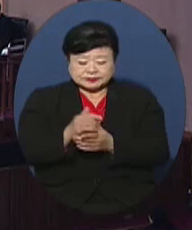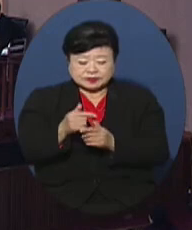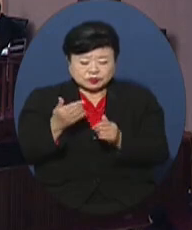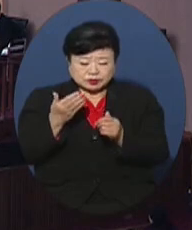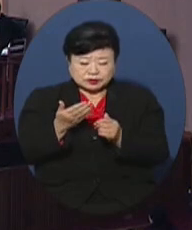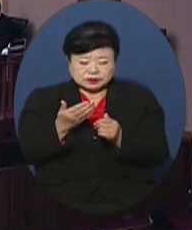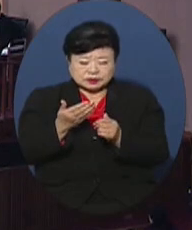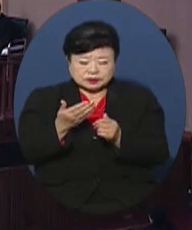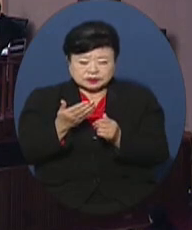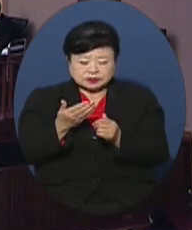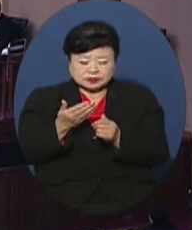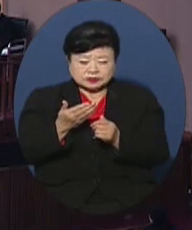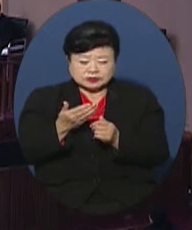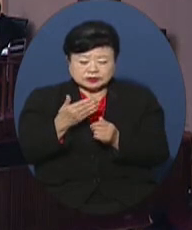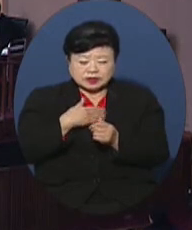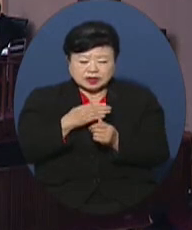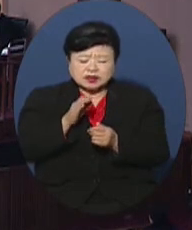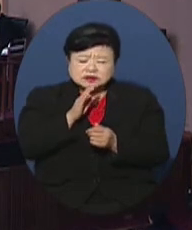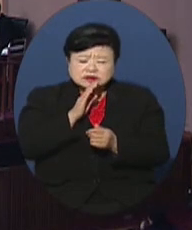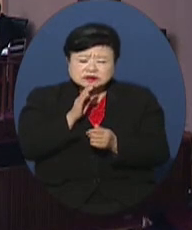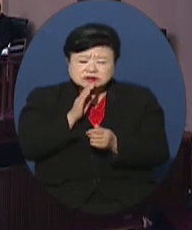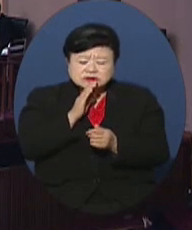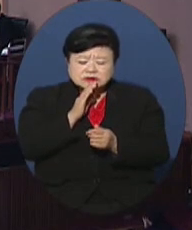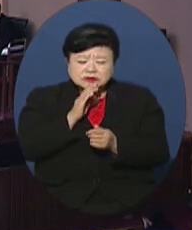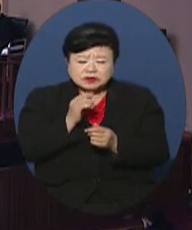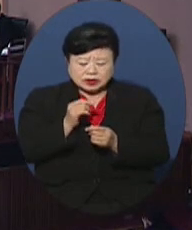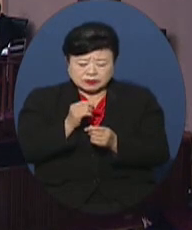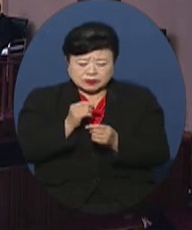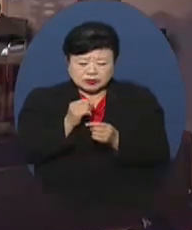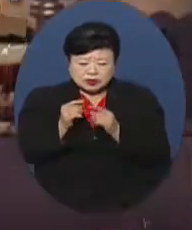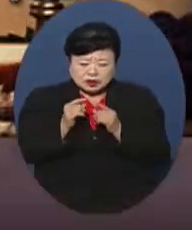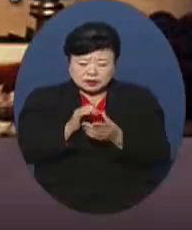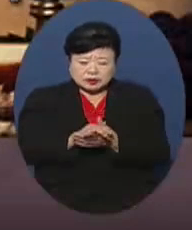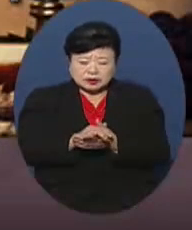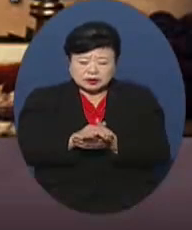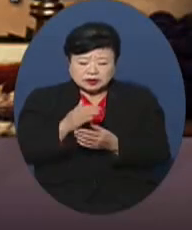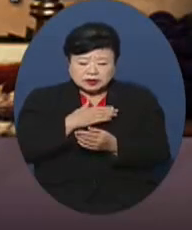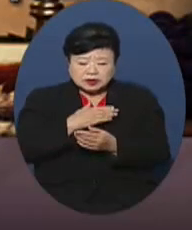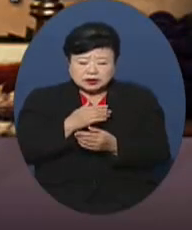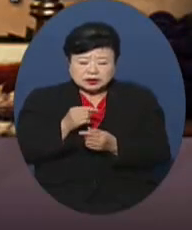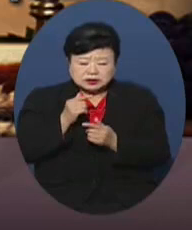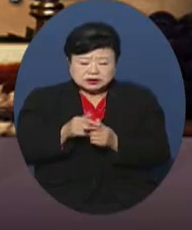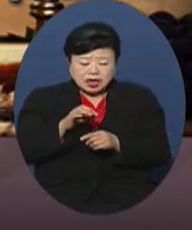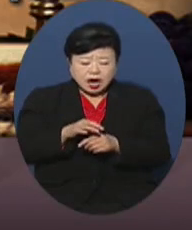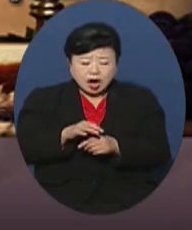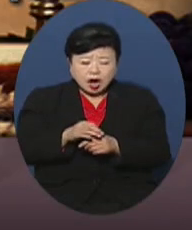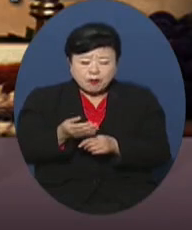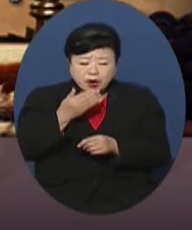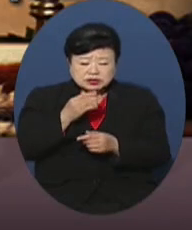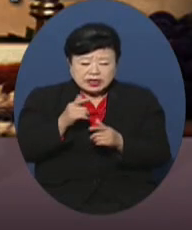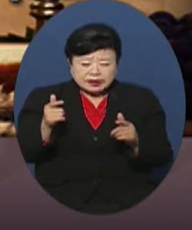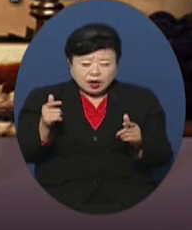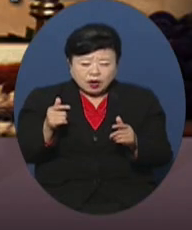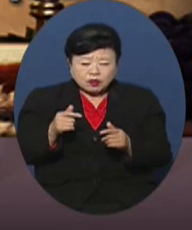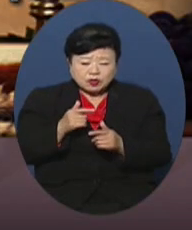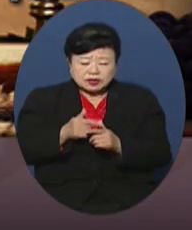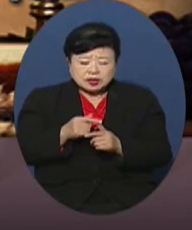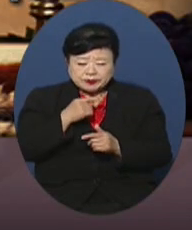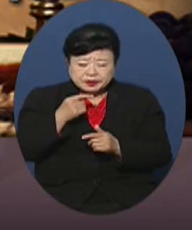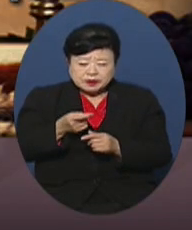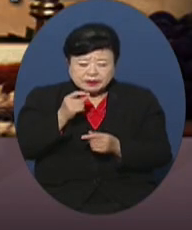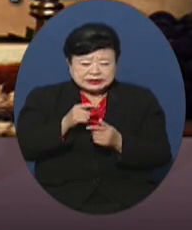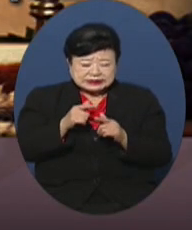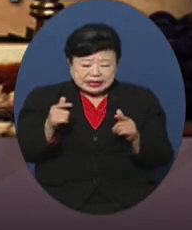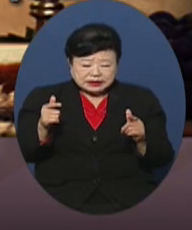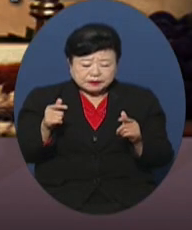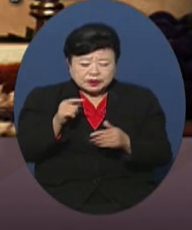예수님께서 이르시되 내가 진실로 진실로 너희에게 이르노니 인자의 살을 먹지 아니하고 인자의